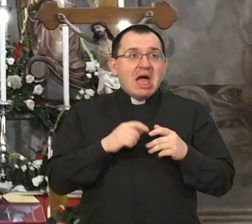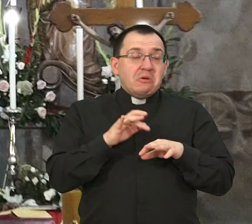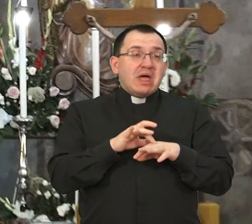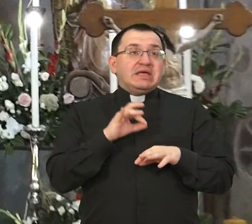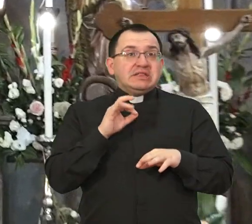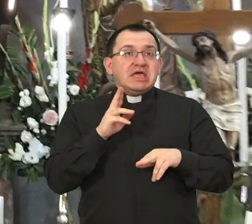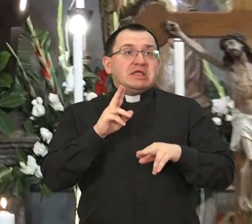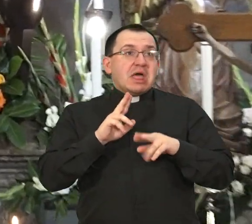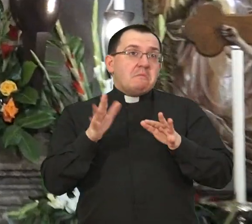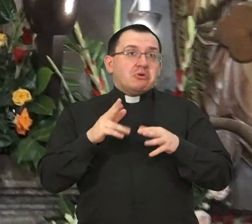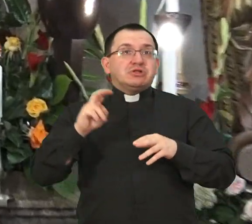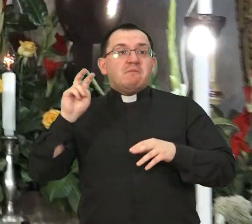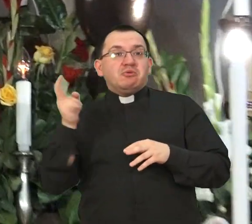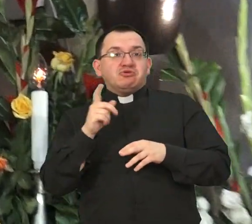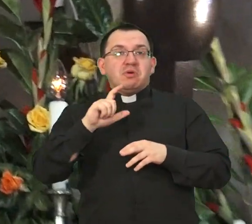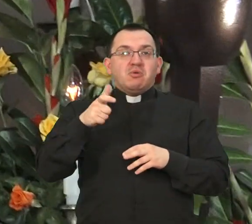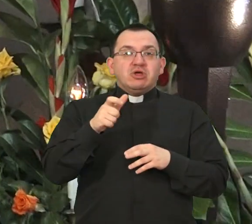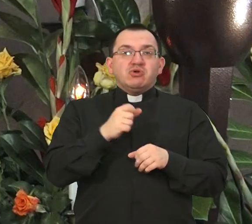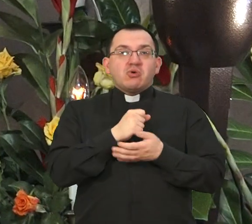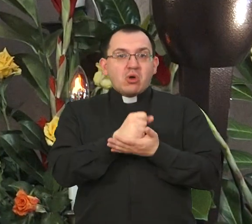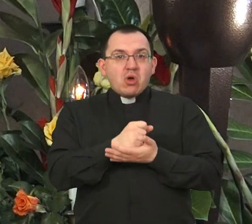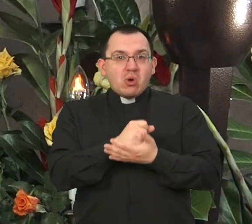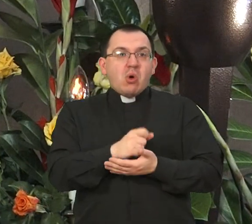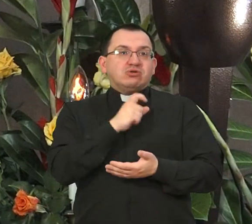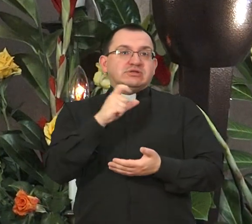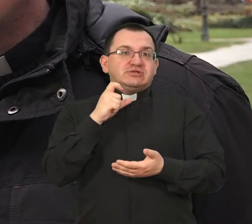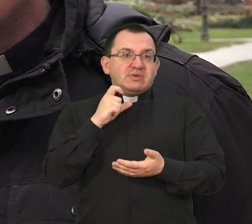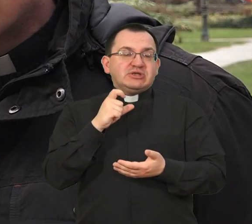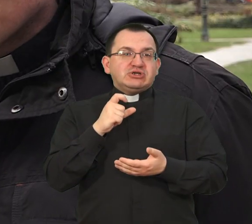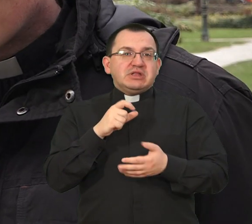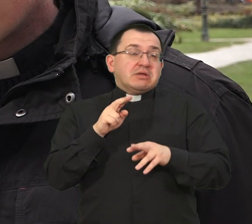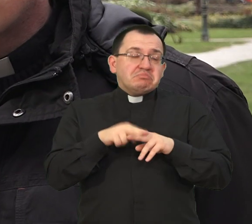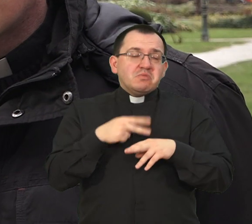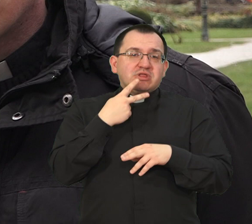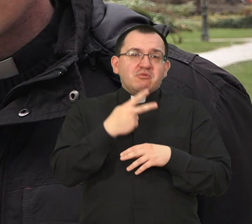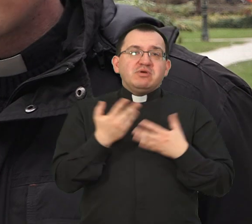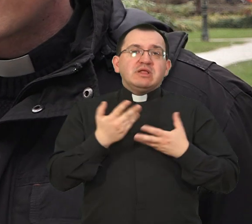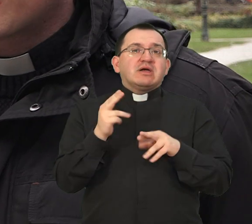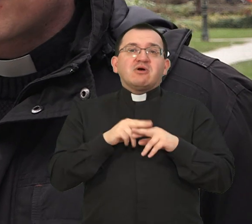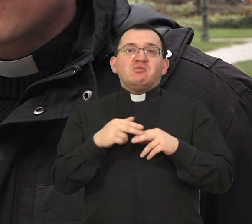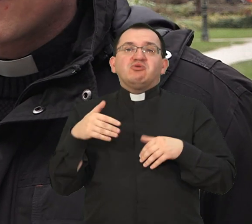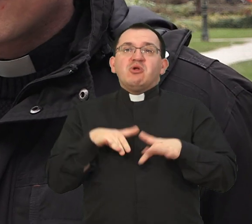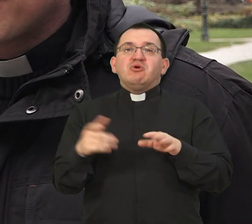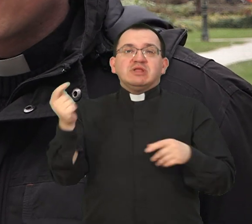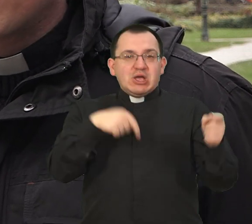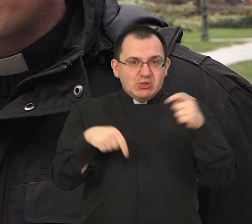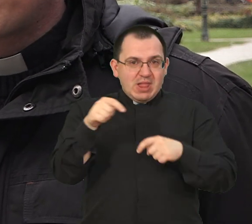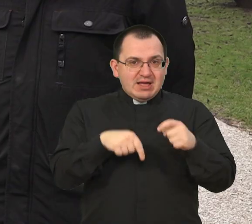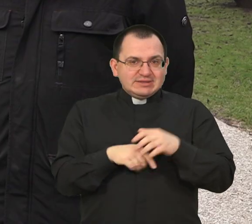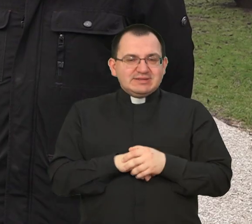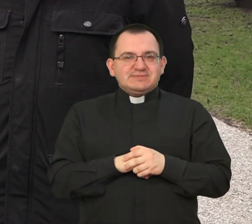i nekog drugog gosta, predavača, svećenika, da bude neko svjedočanstvo. Evo, vidjet ćemo kakav će biti odaziv i kako će se